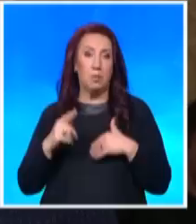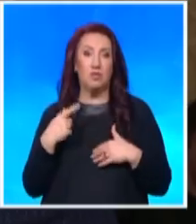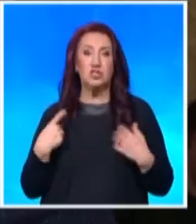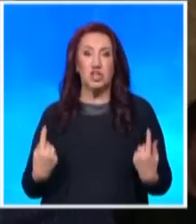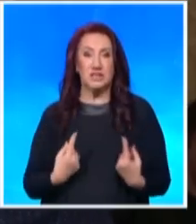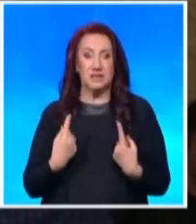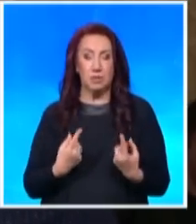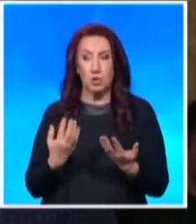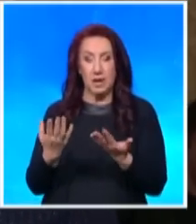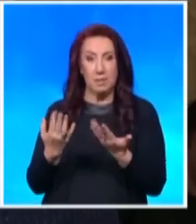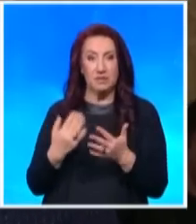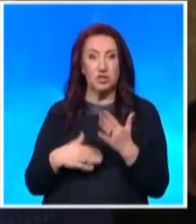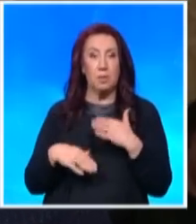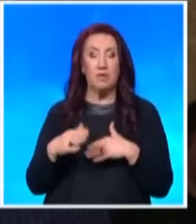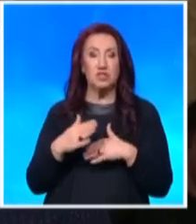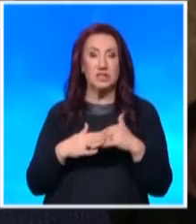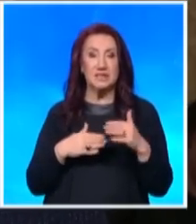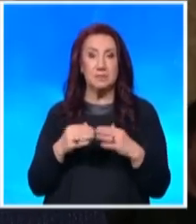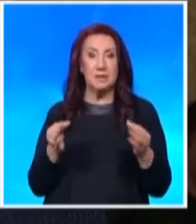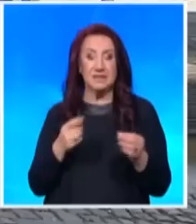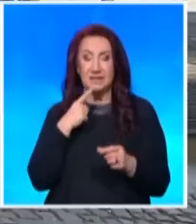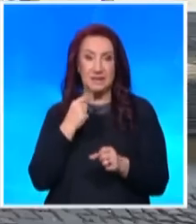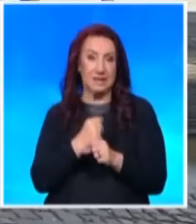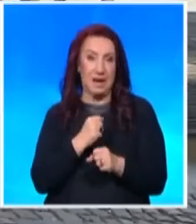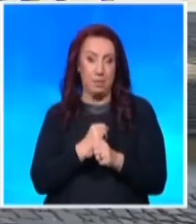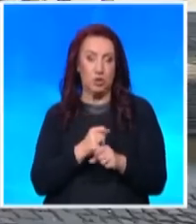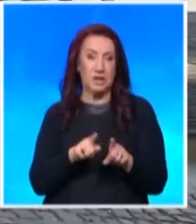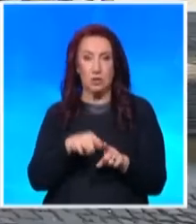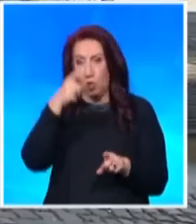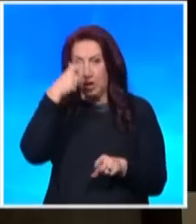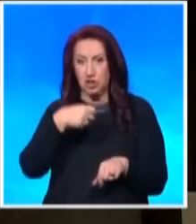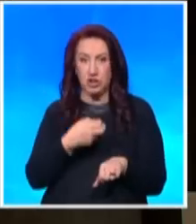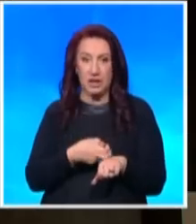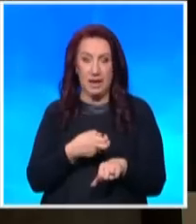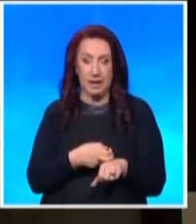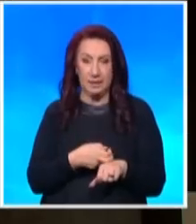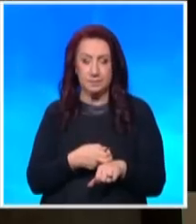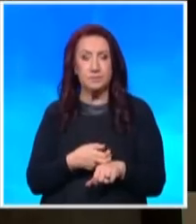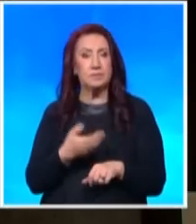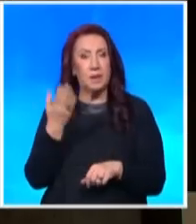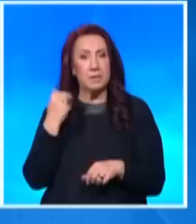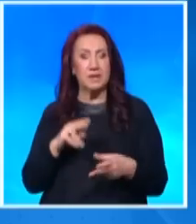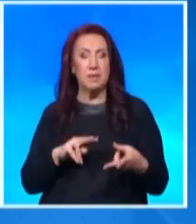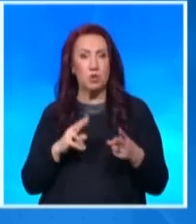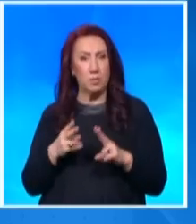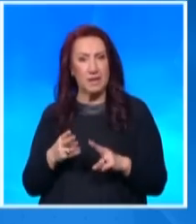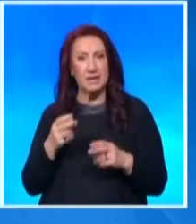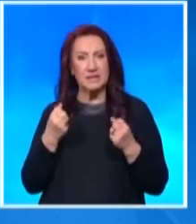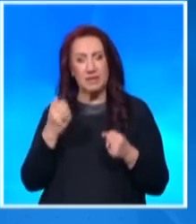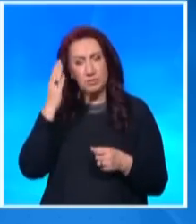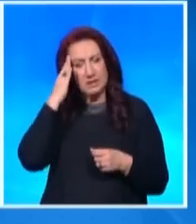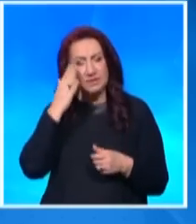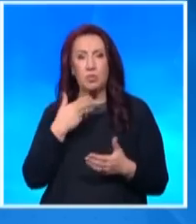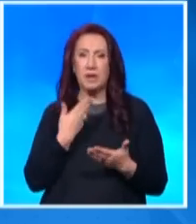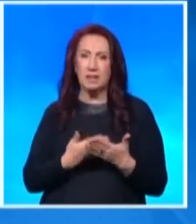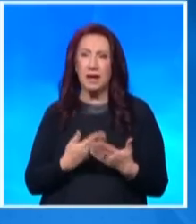повече специалисти да работят в тази практика. Преди промените от Здравното министерство предлагат серия от срещи. Ще бъдат